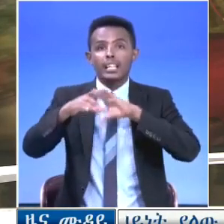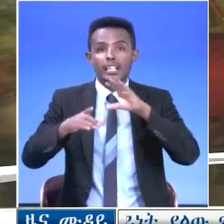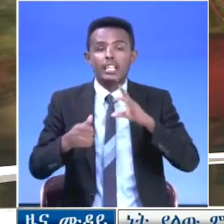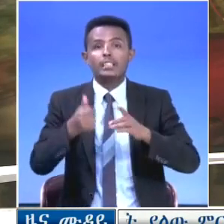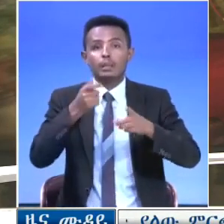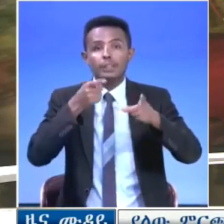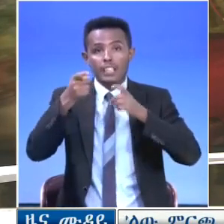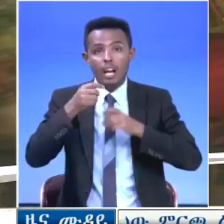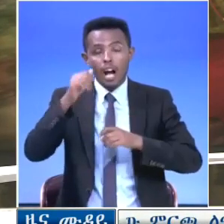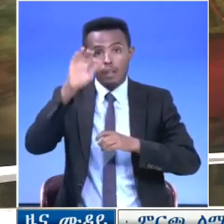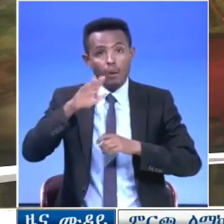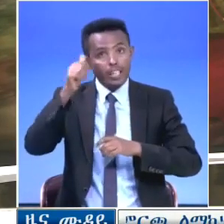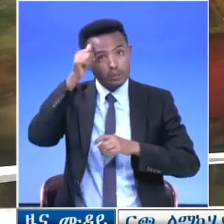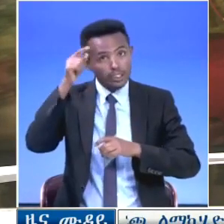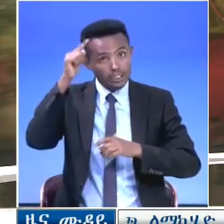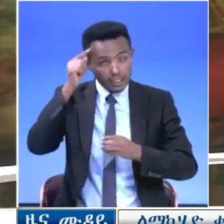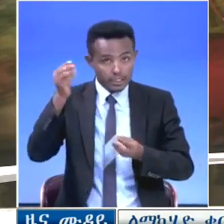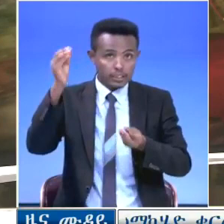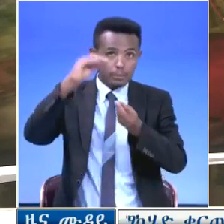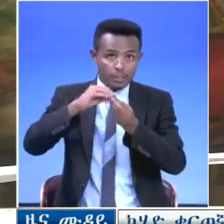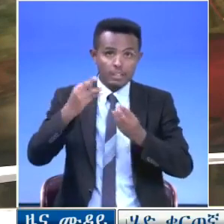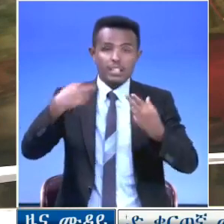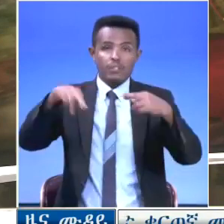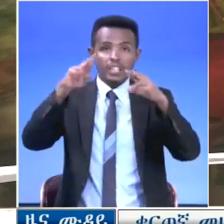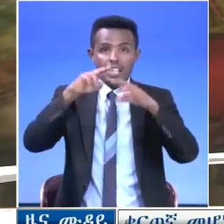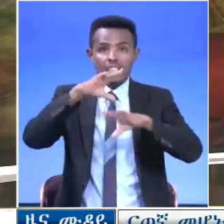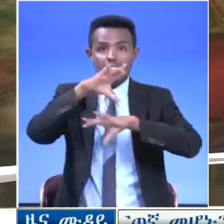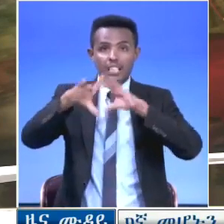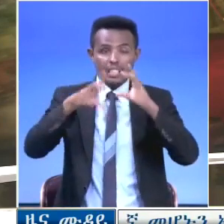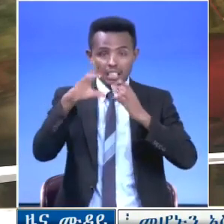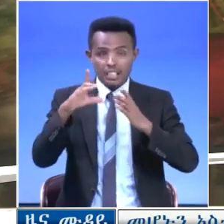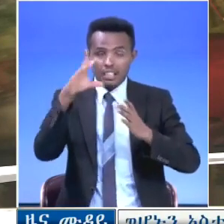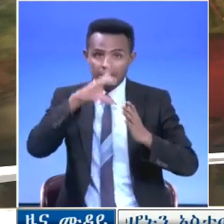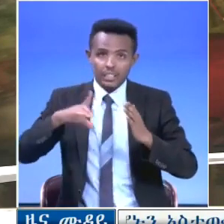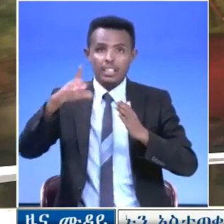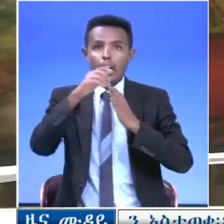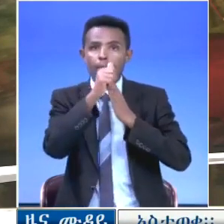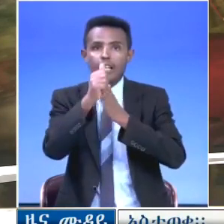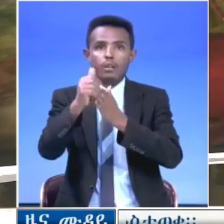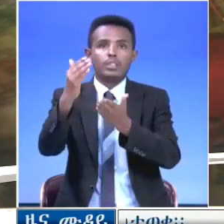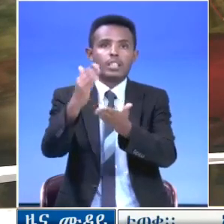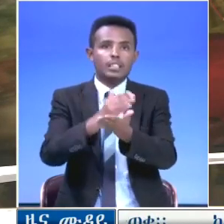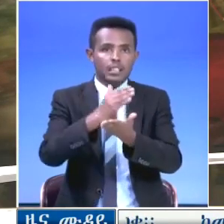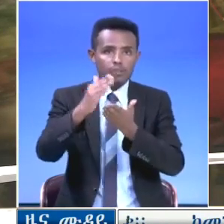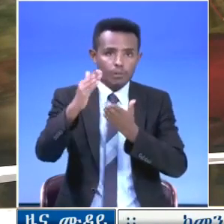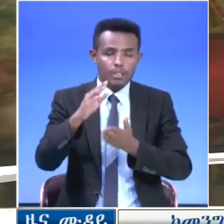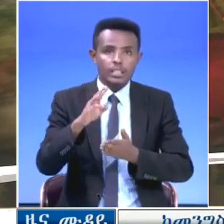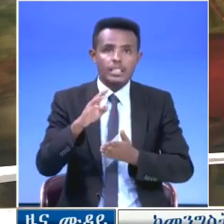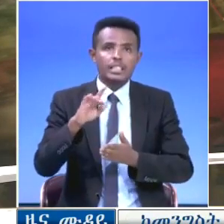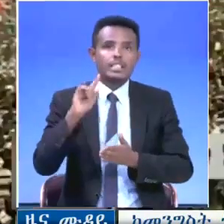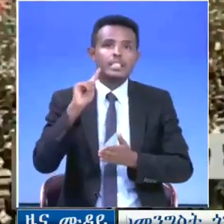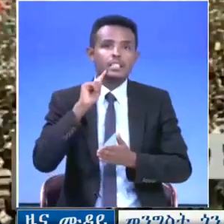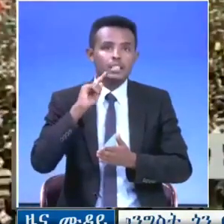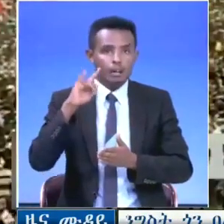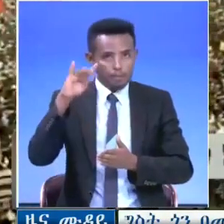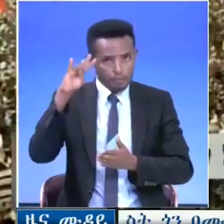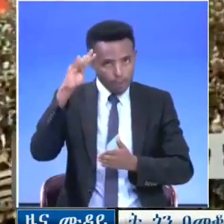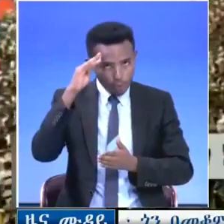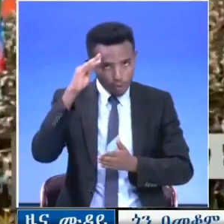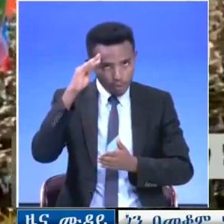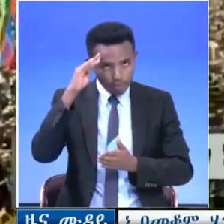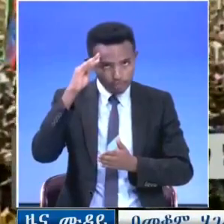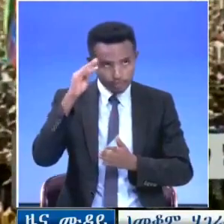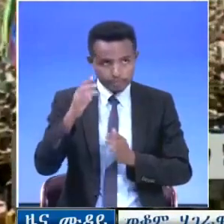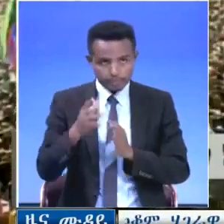አገኘሁ ተሻገርን ጨምሮ የፌዴራልና የክልል ከፍተኛ አመራሮችም ታድመዋል። ትዝታም ከሆነ